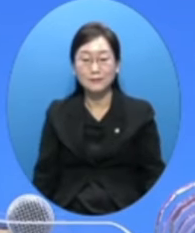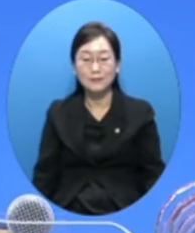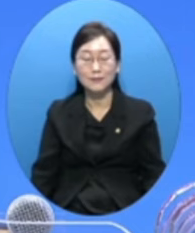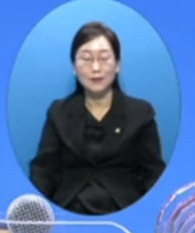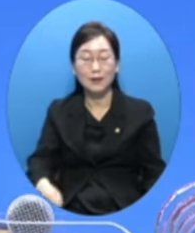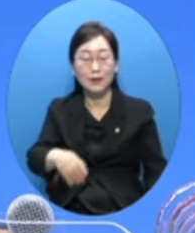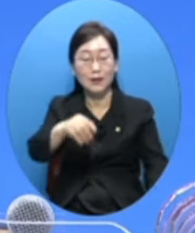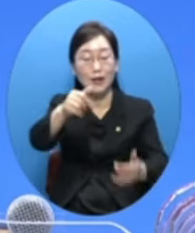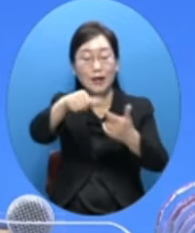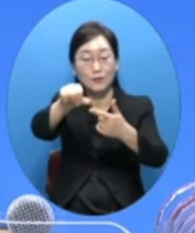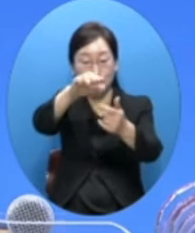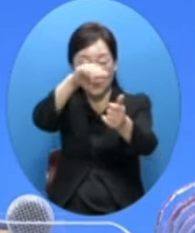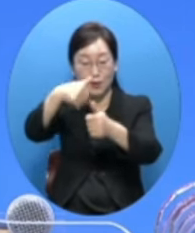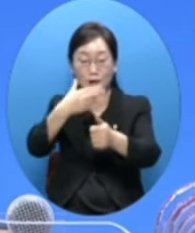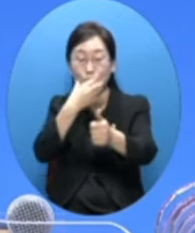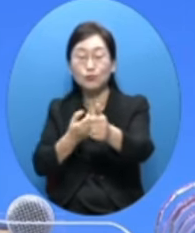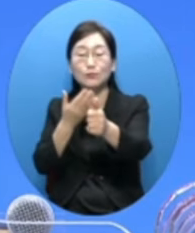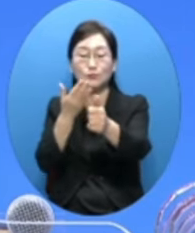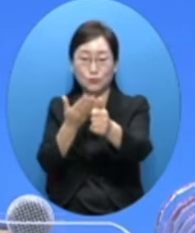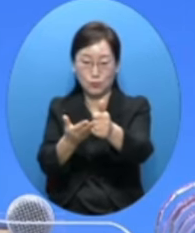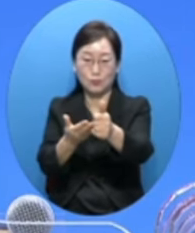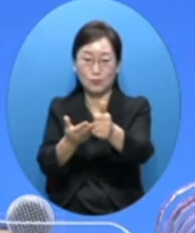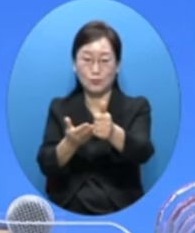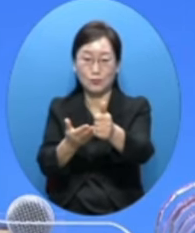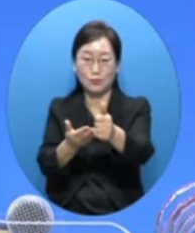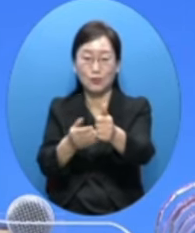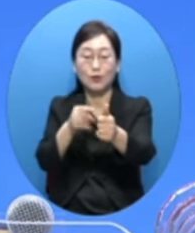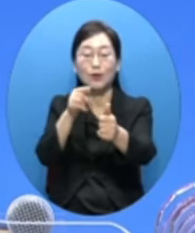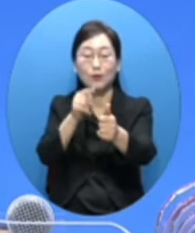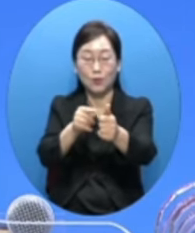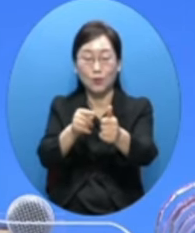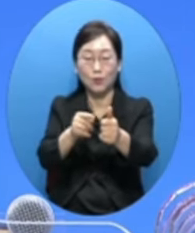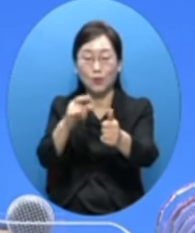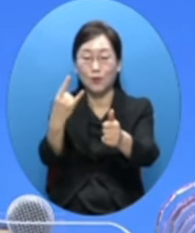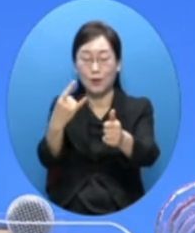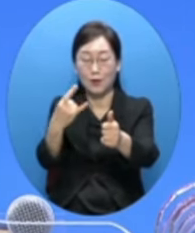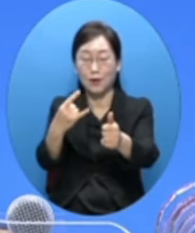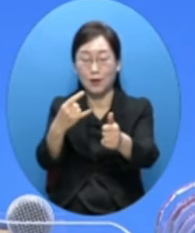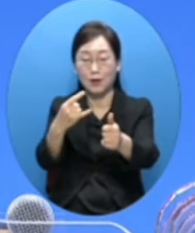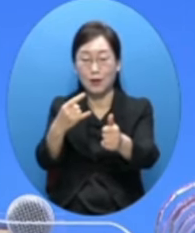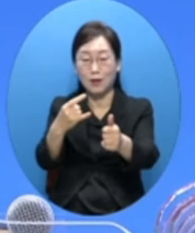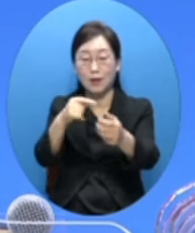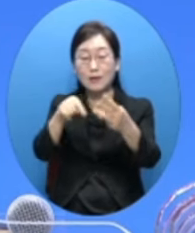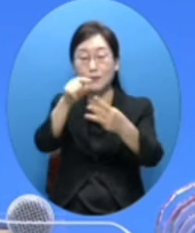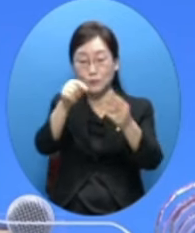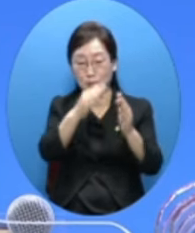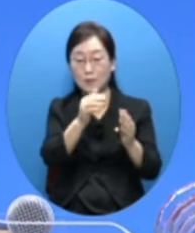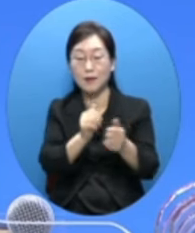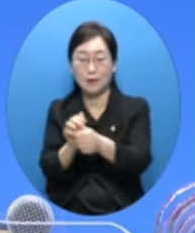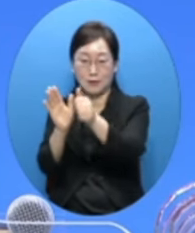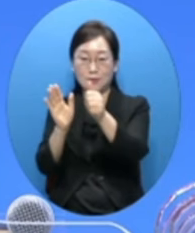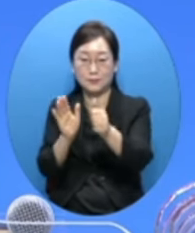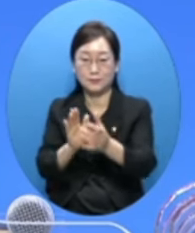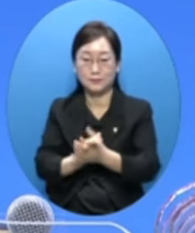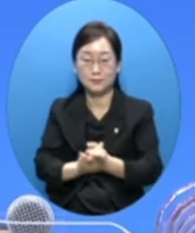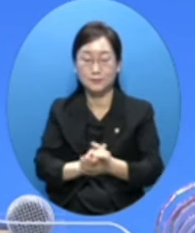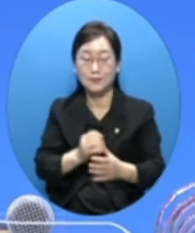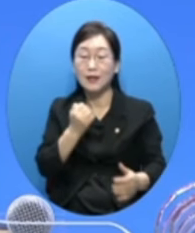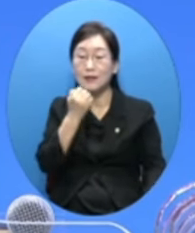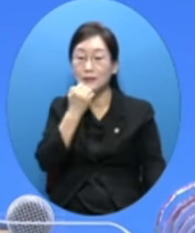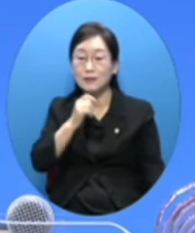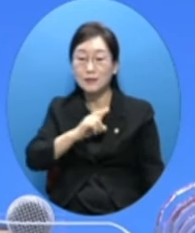축복에도 해줄 테니까 내게 오게 하라. 그래서 아버지가 이삭이